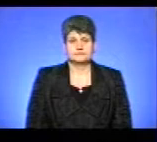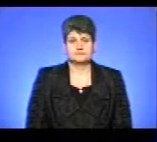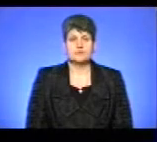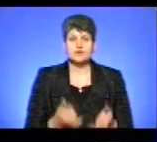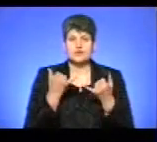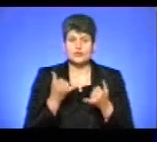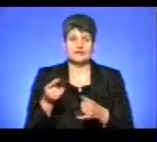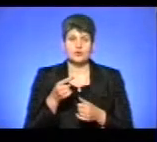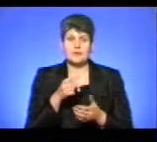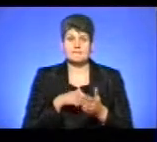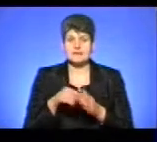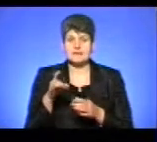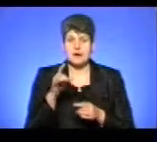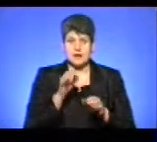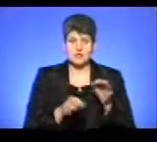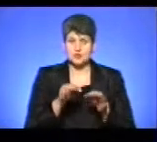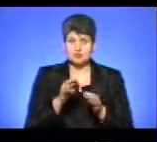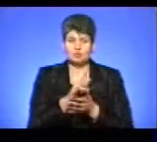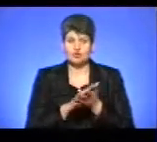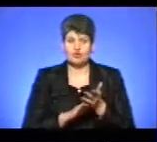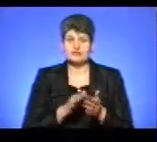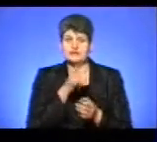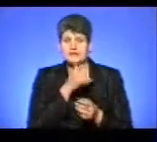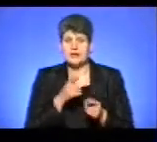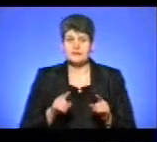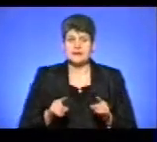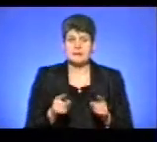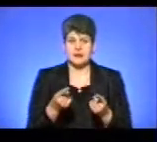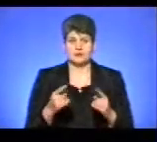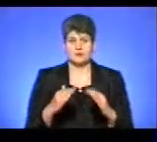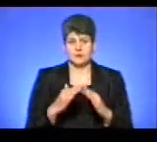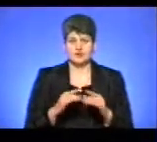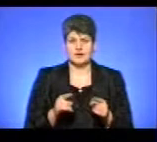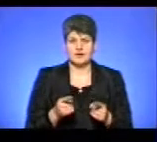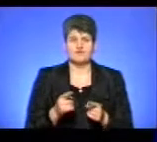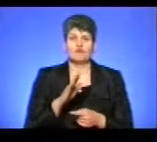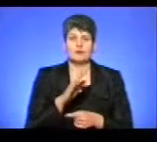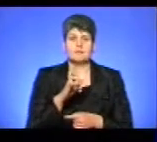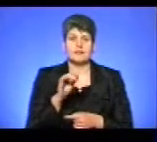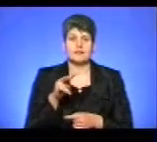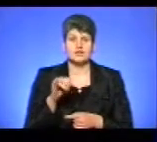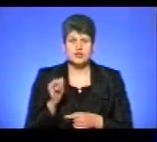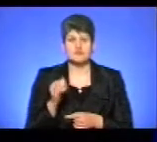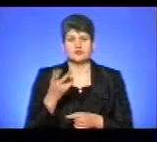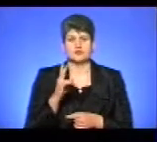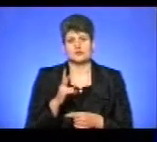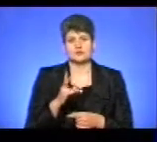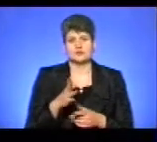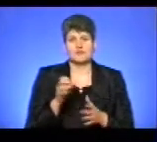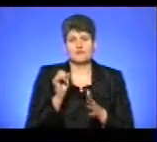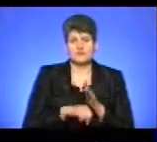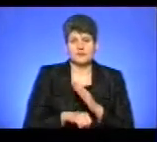Сьогодні Тернопільський міськрайонний суд продовжив термін тримання під домашнім арештом Володимира Білашевича, підозрюваного у справі щодо